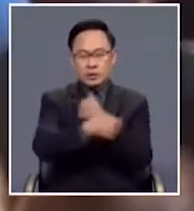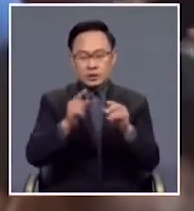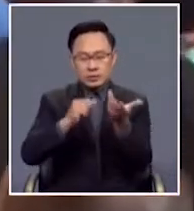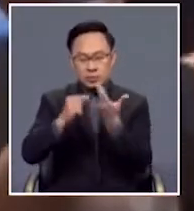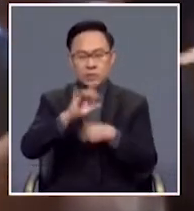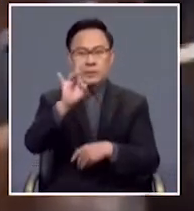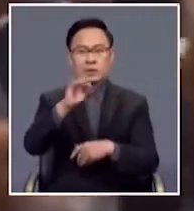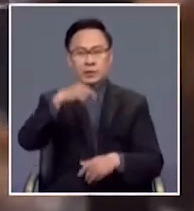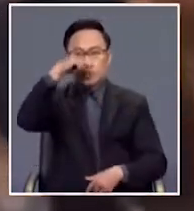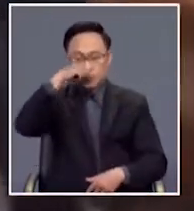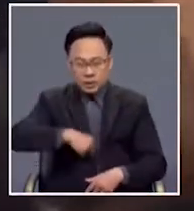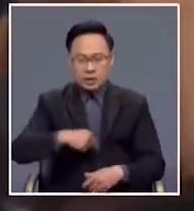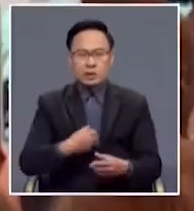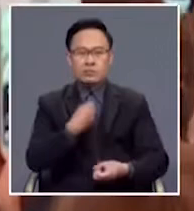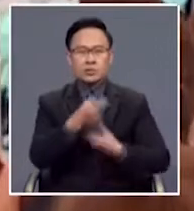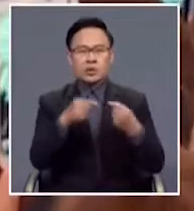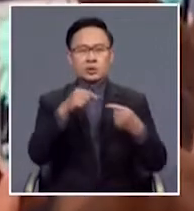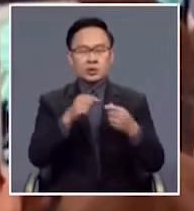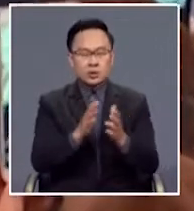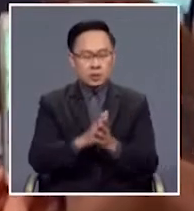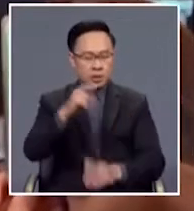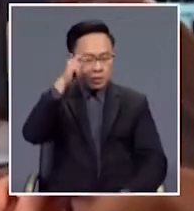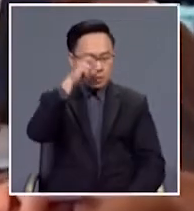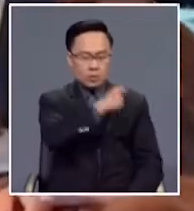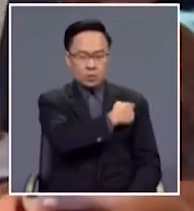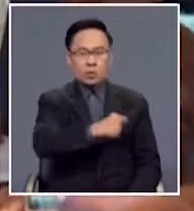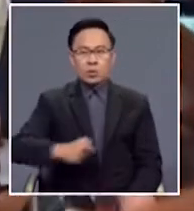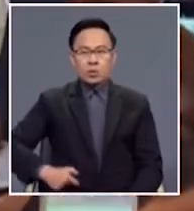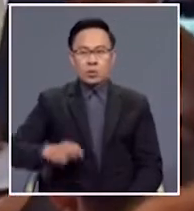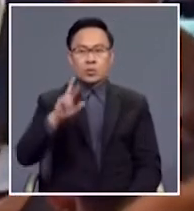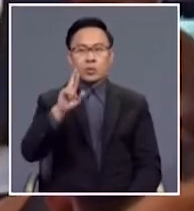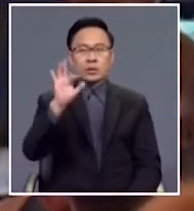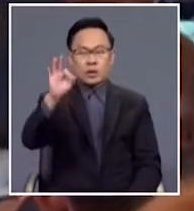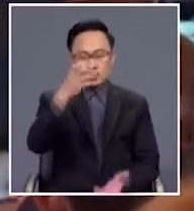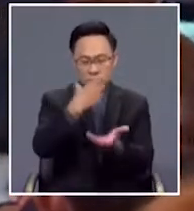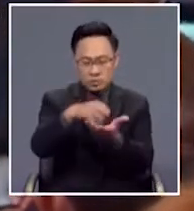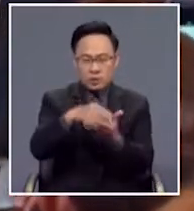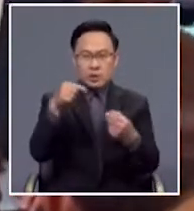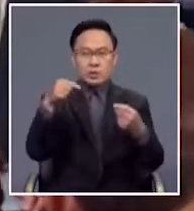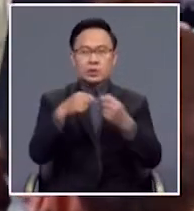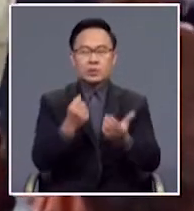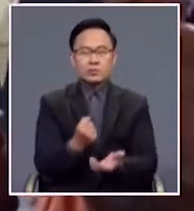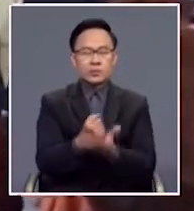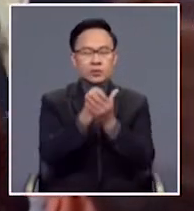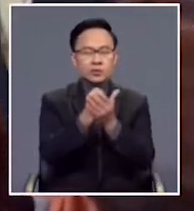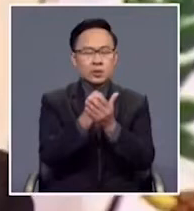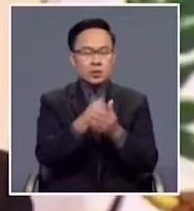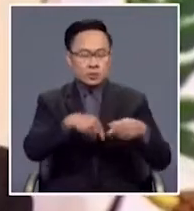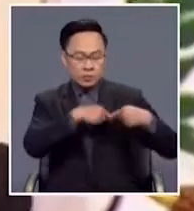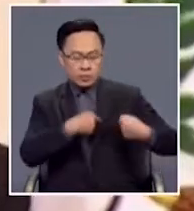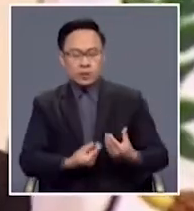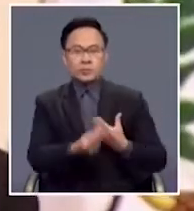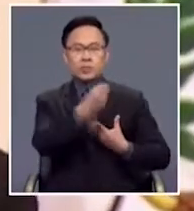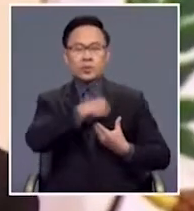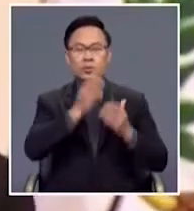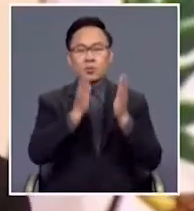งน้องบุ๋มก็ได้ยกย่องพระเกียรติคุณของในหลวงรัชกาลที่9ที่ทรงเป็นมิ่งขวัญของปวงชนชาวไทยและทรงเป็นแรงบันดาลใจ